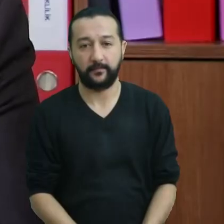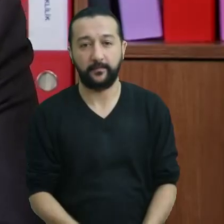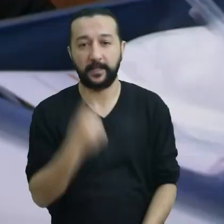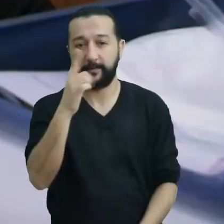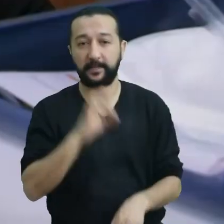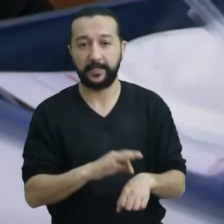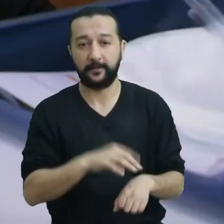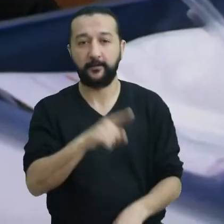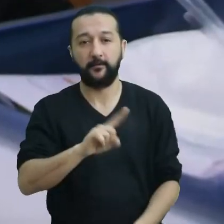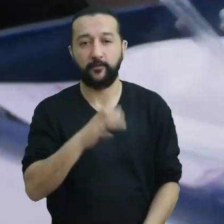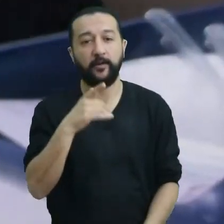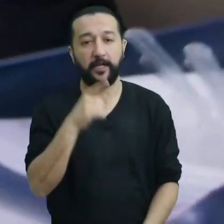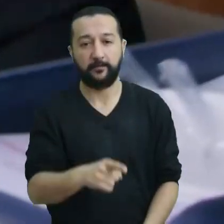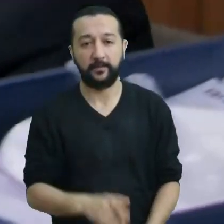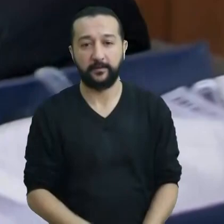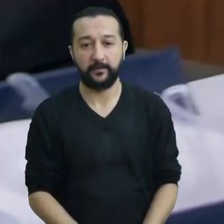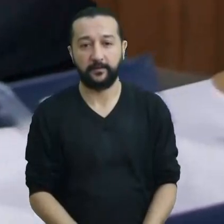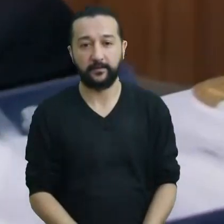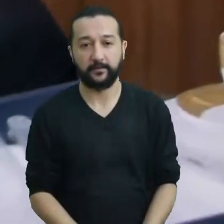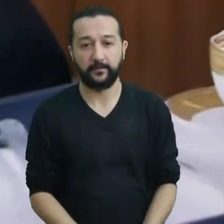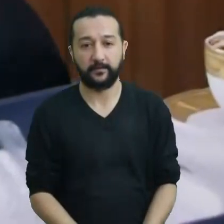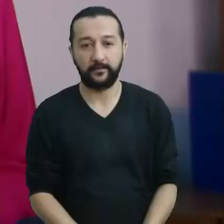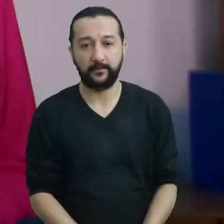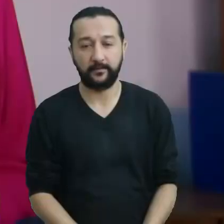Bir dakika, buldum galiba.